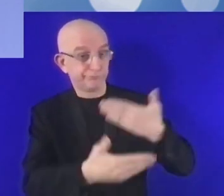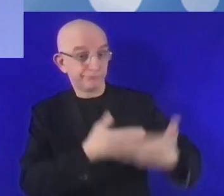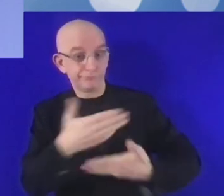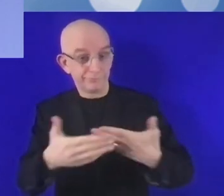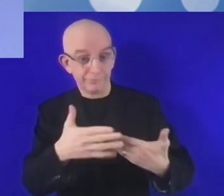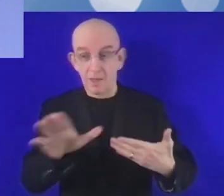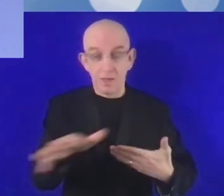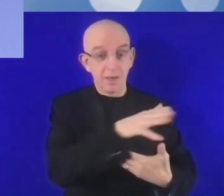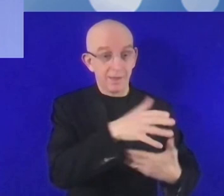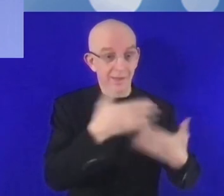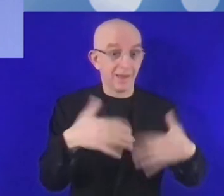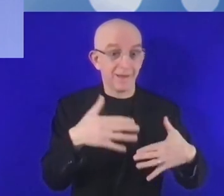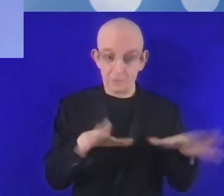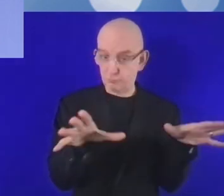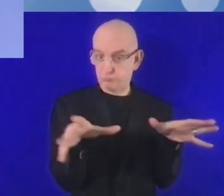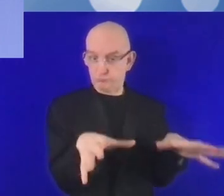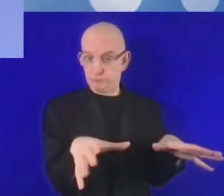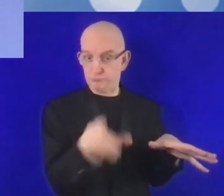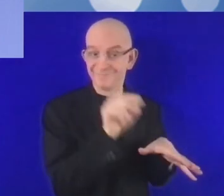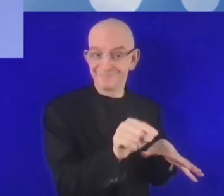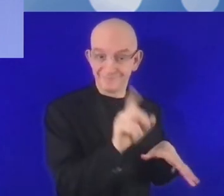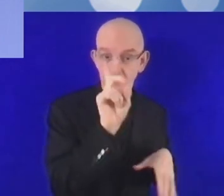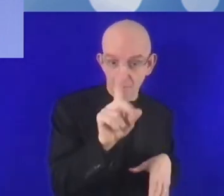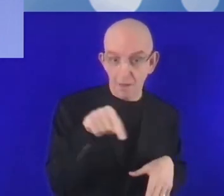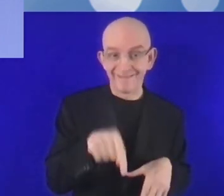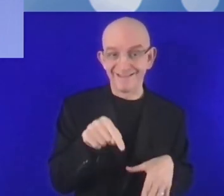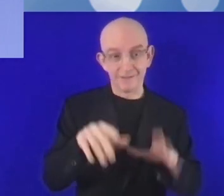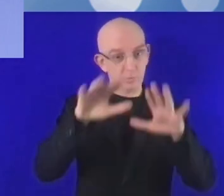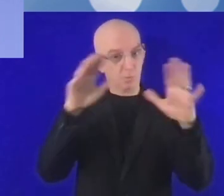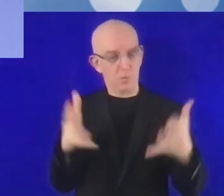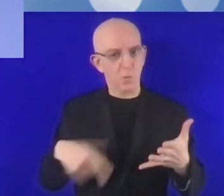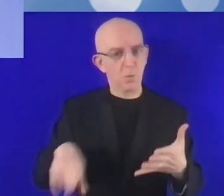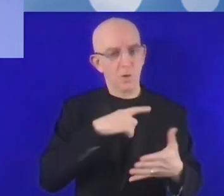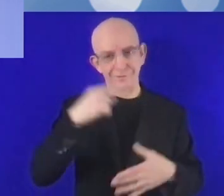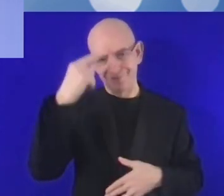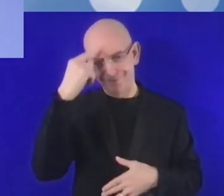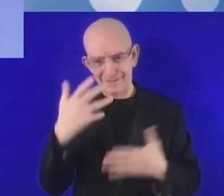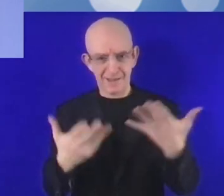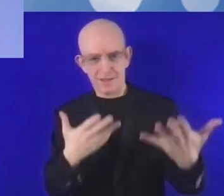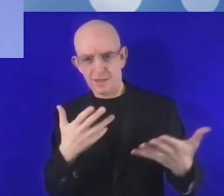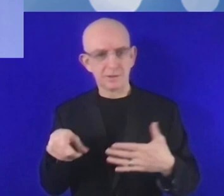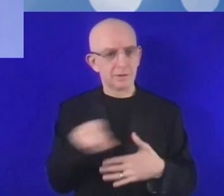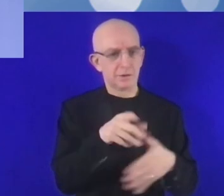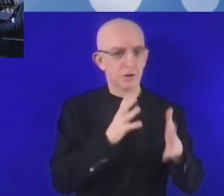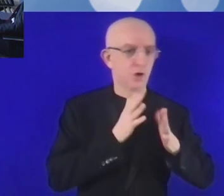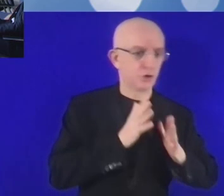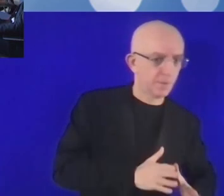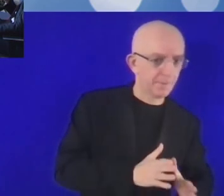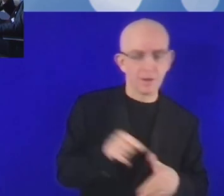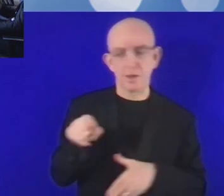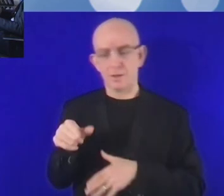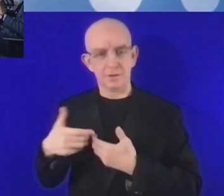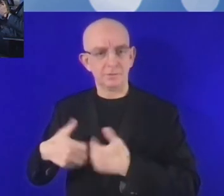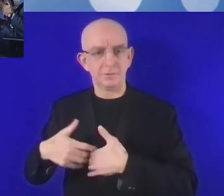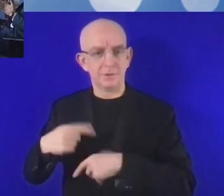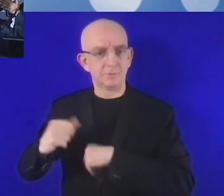几十亿人每天用这些高新科技，我们经常也就说很可能以后就我们人和